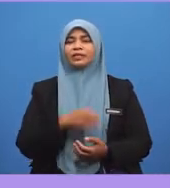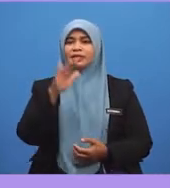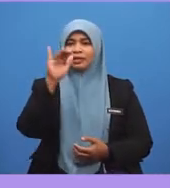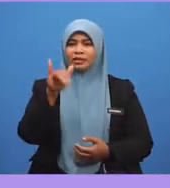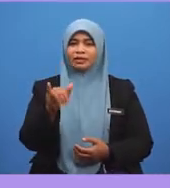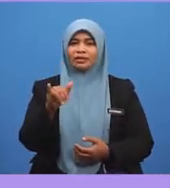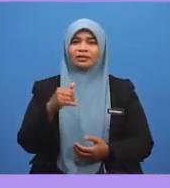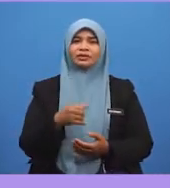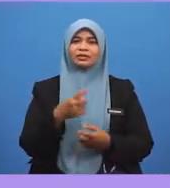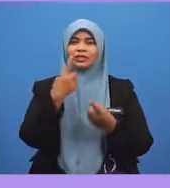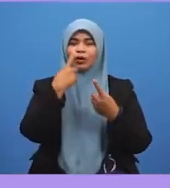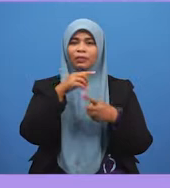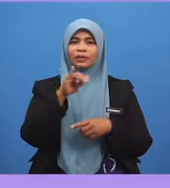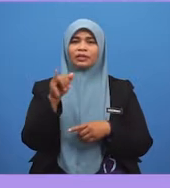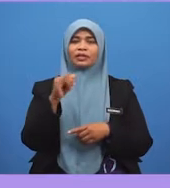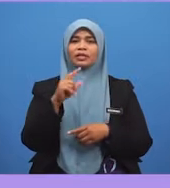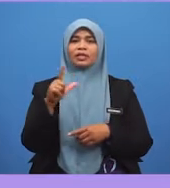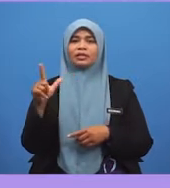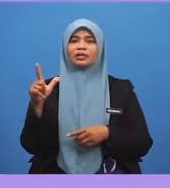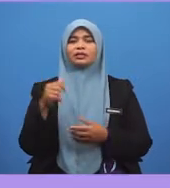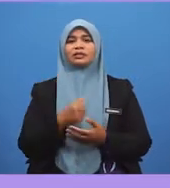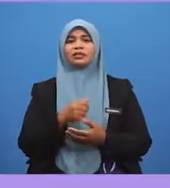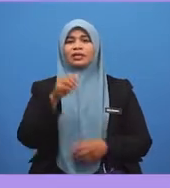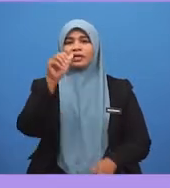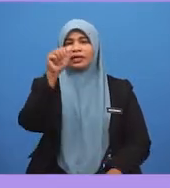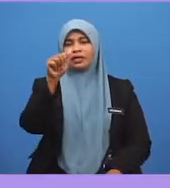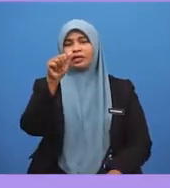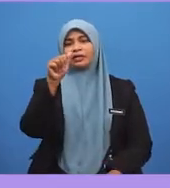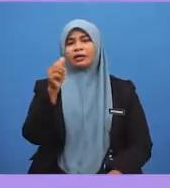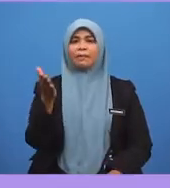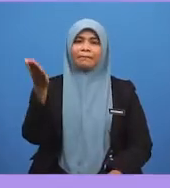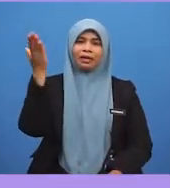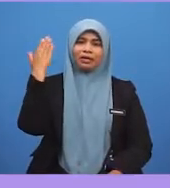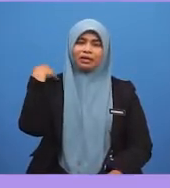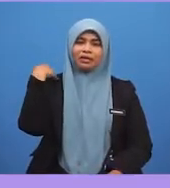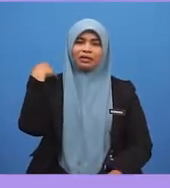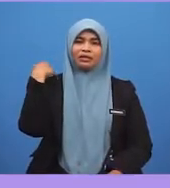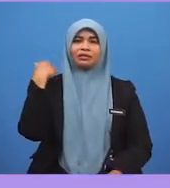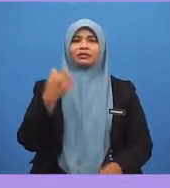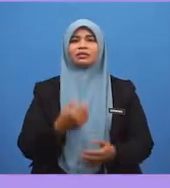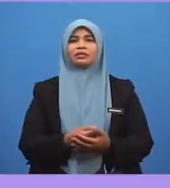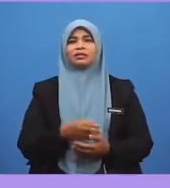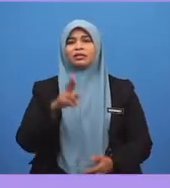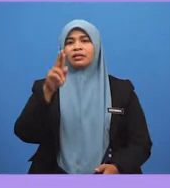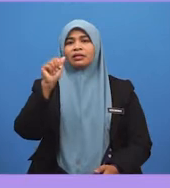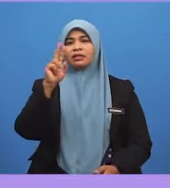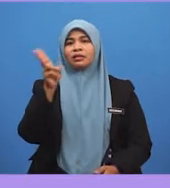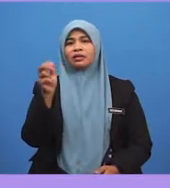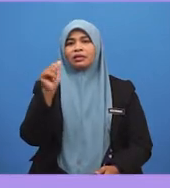Ya, jawapannya ialah A belakang.